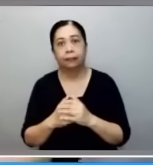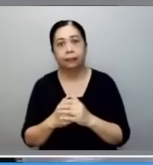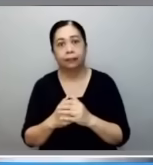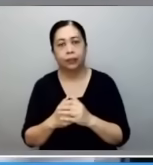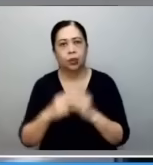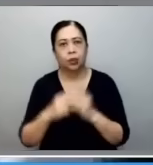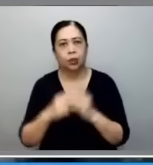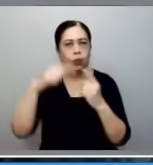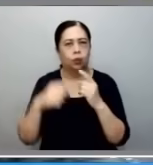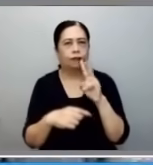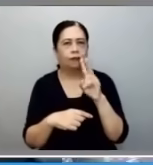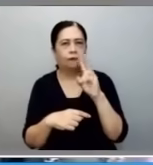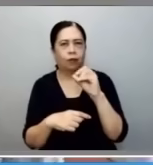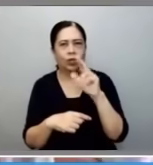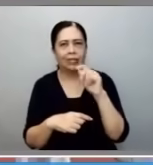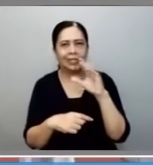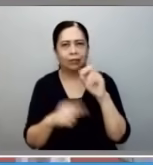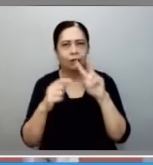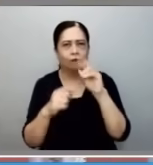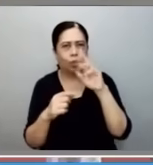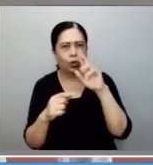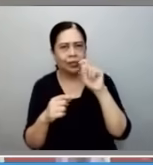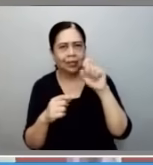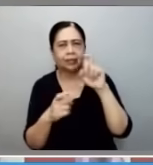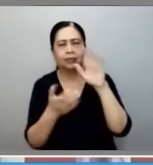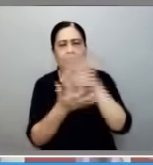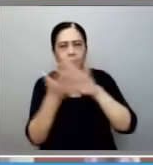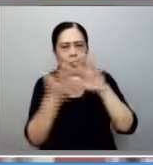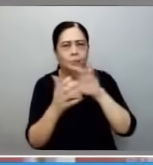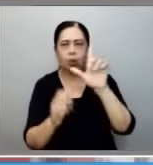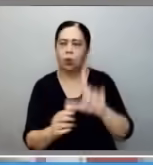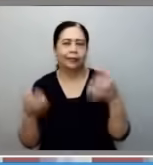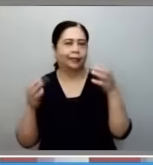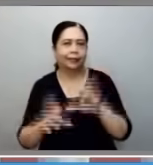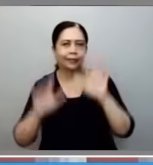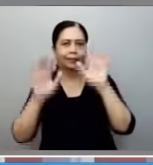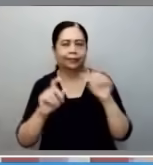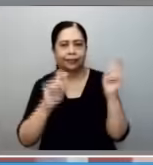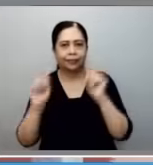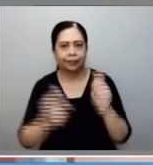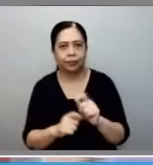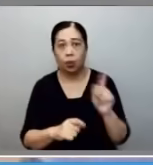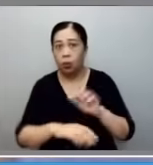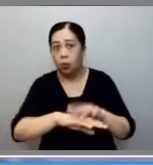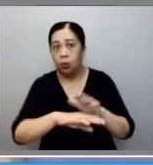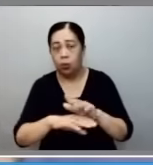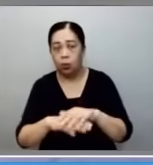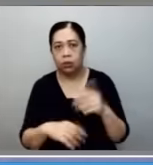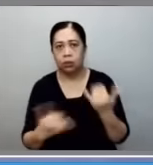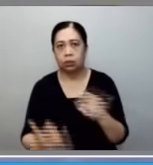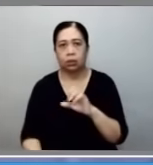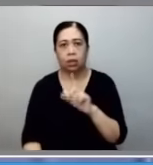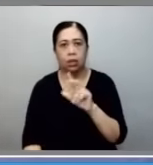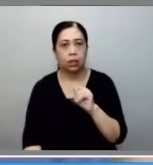na possible. But then mababa pa po ang chance na maging bagyo. At ano po yung babala nyo sa taong bayan, gayong nasa El Nino nga tayo,